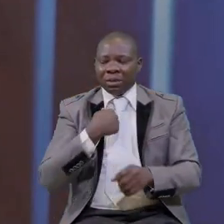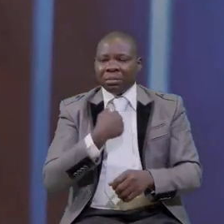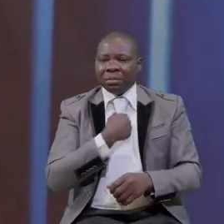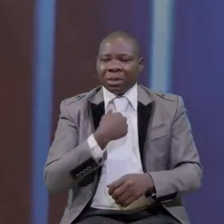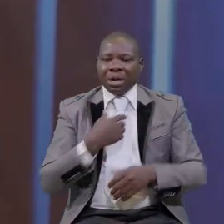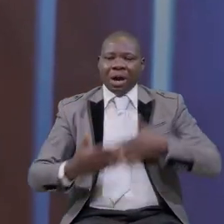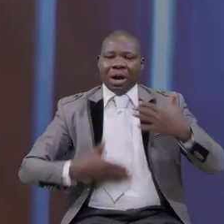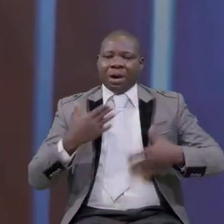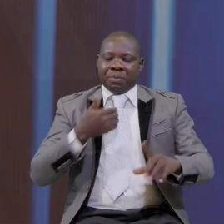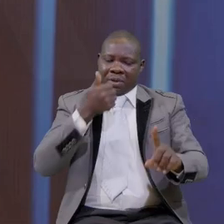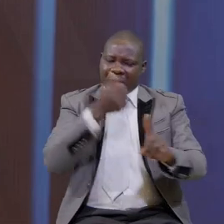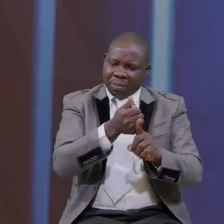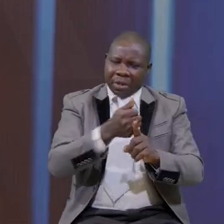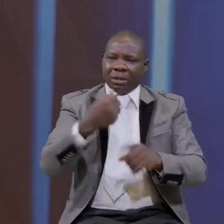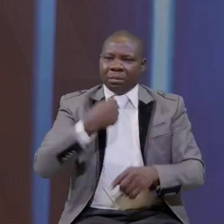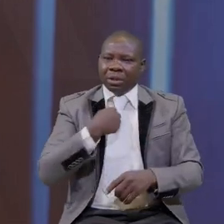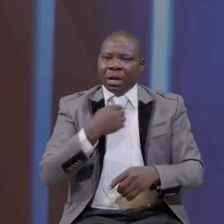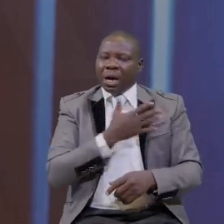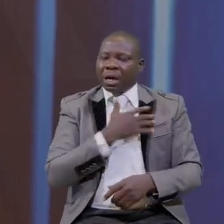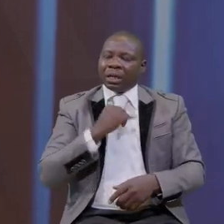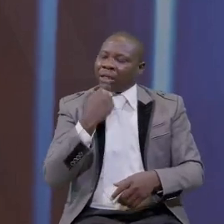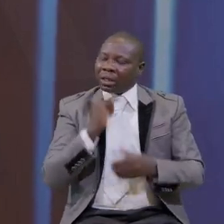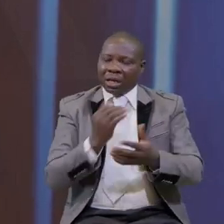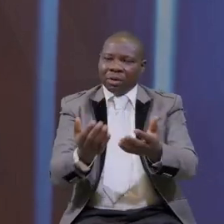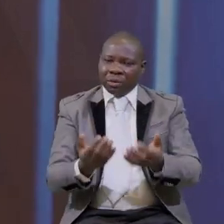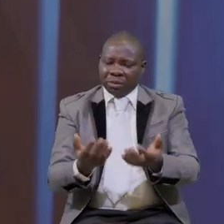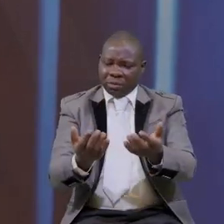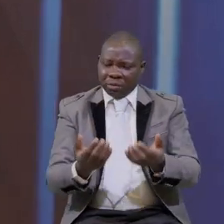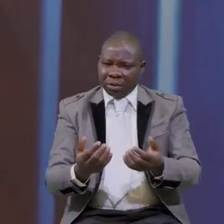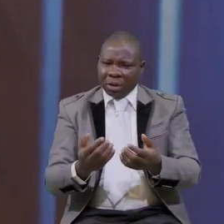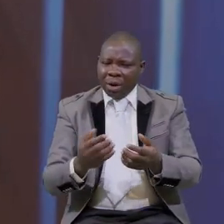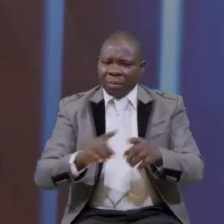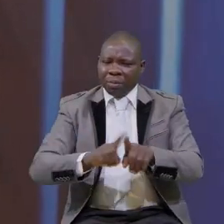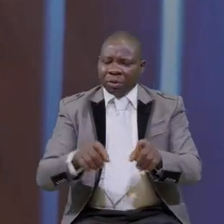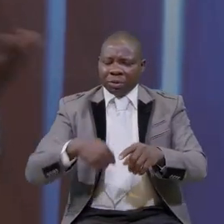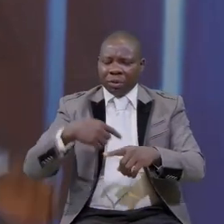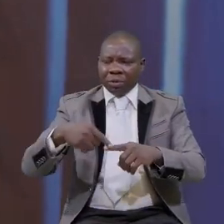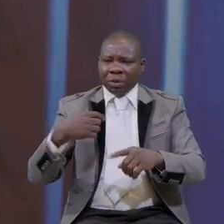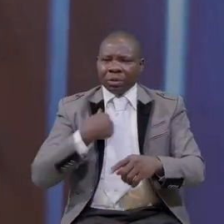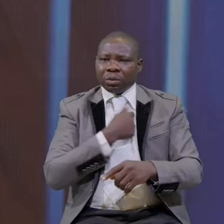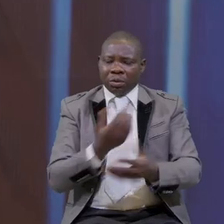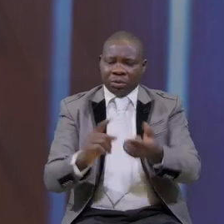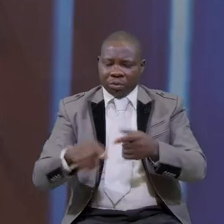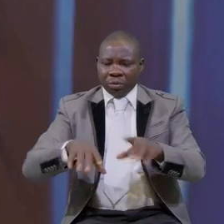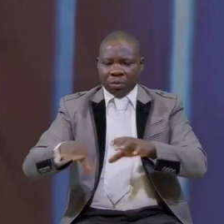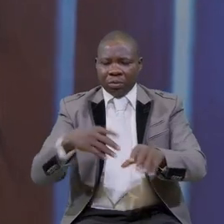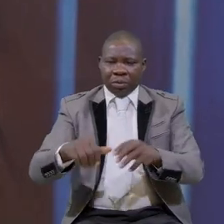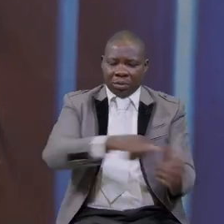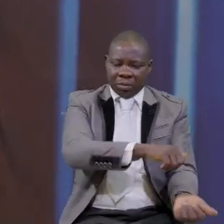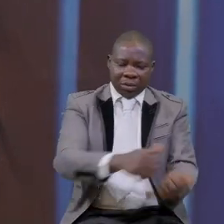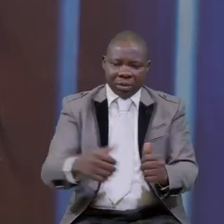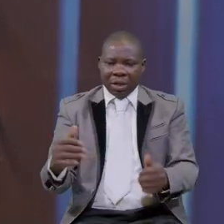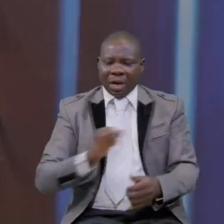porter le prénom. Et on a continué. Mais quand on voulait faire le baptême, je pensais qu'ils avaient compris ce que je voulais. Et ce que